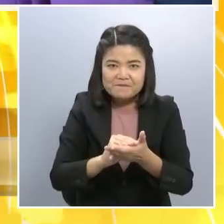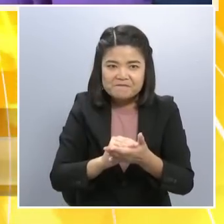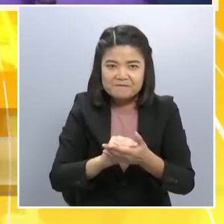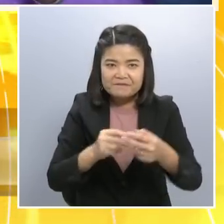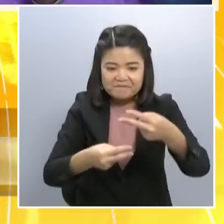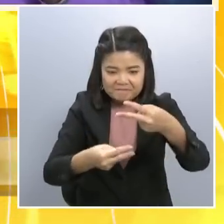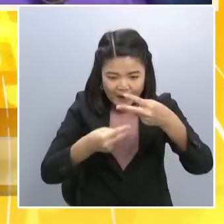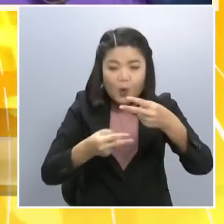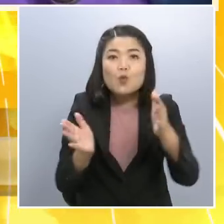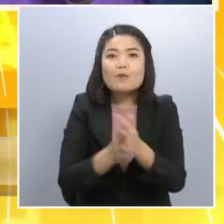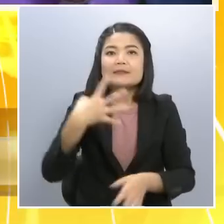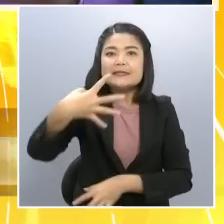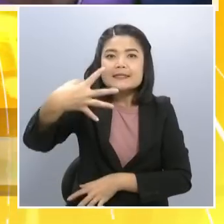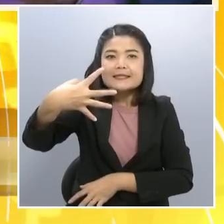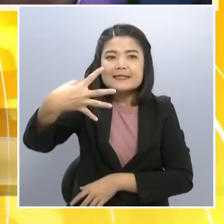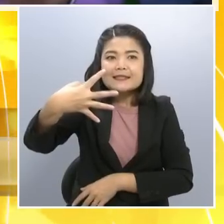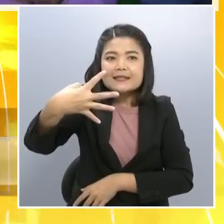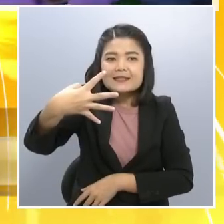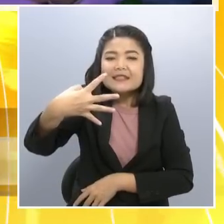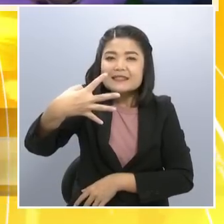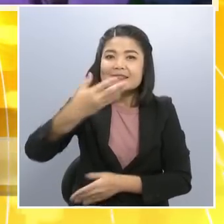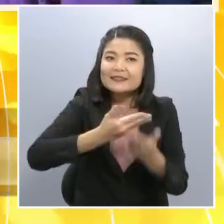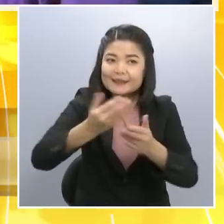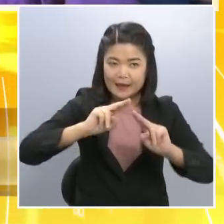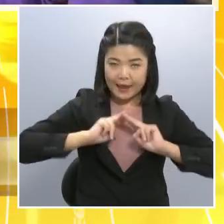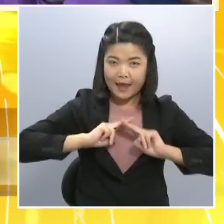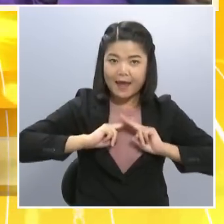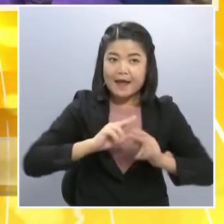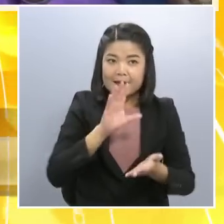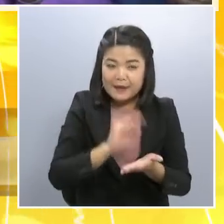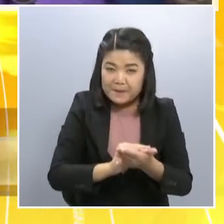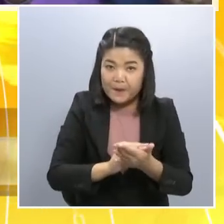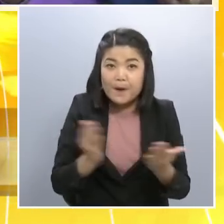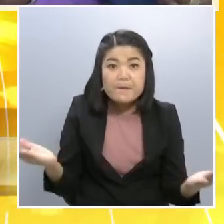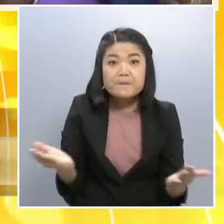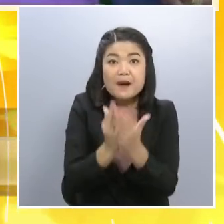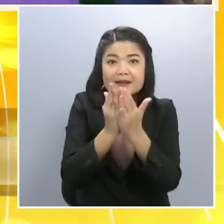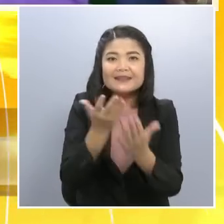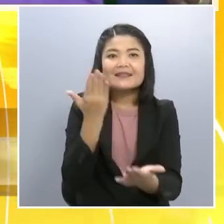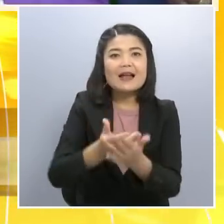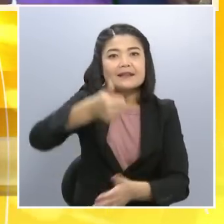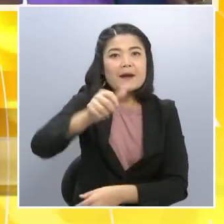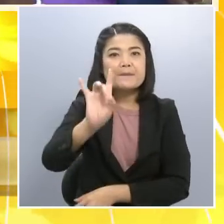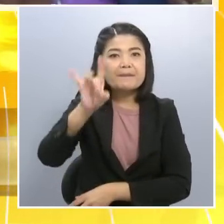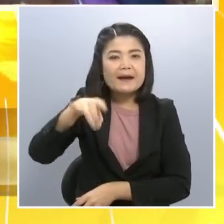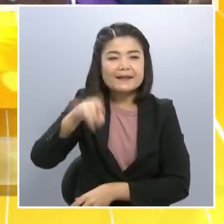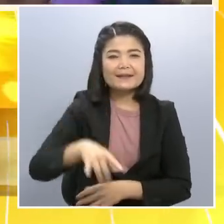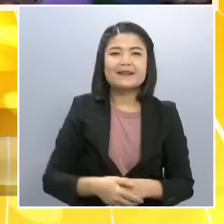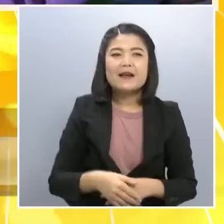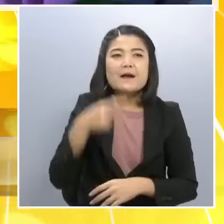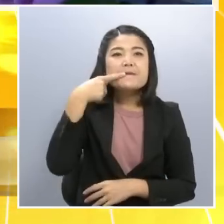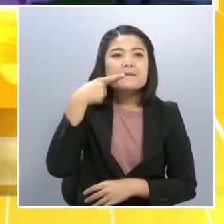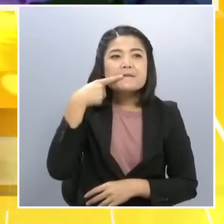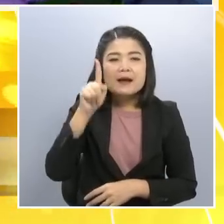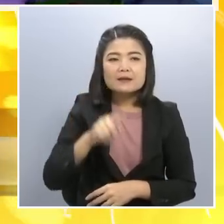4ใบพอคุณพิธาเลือกจริงซื้อบ้างเก็บเอาไว้ถูกไป4ใบ 8,000 เนี่ย ทั้งหมดอ่ะคุณป้าบอกว่า ไอ้